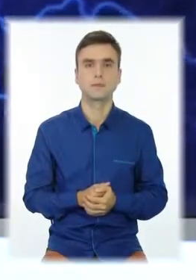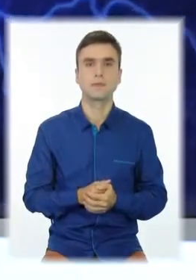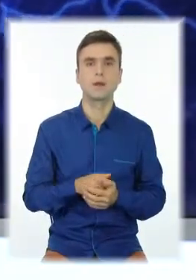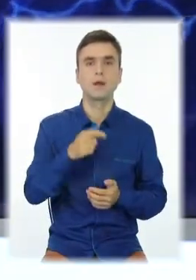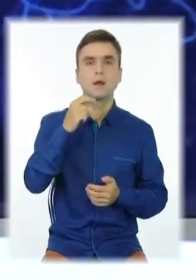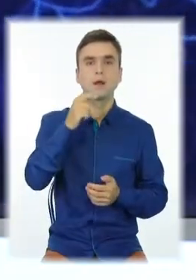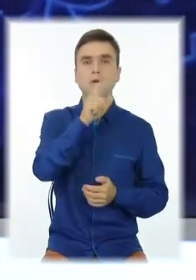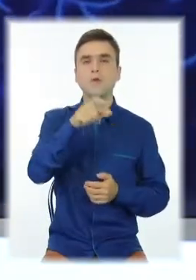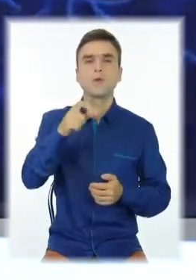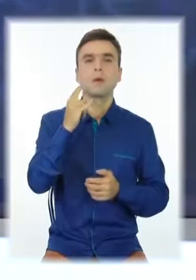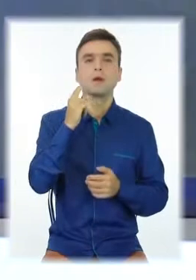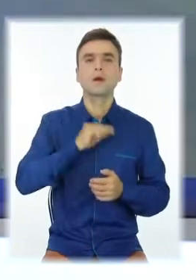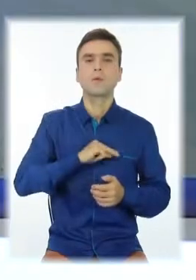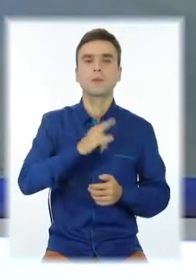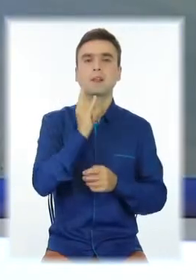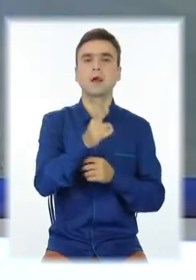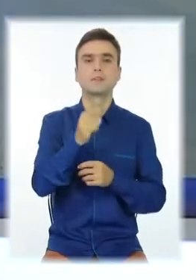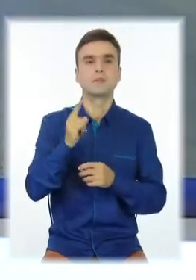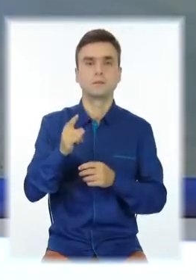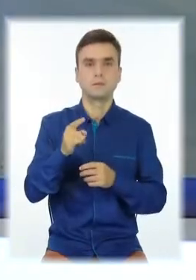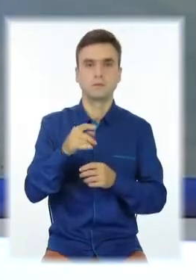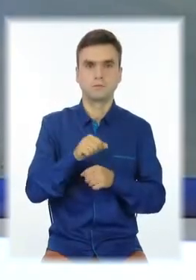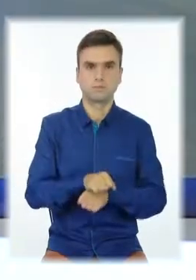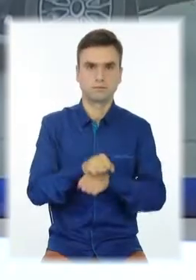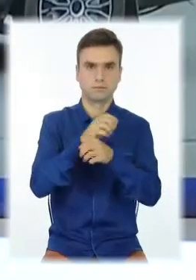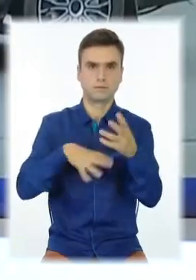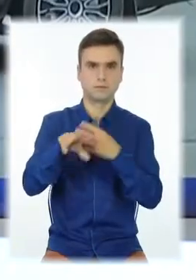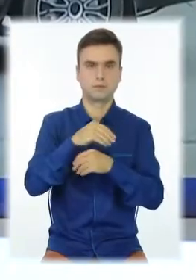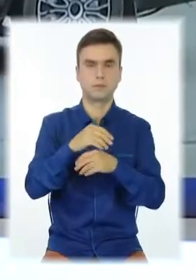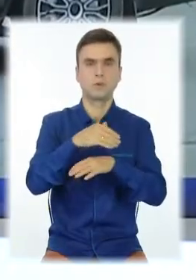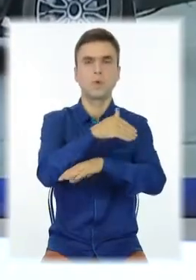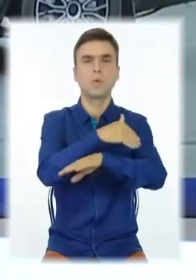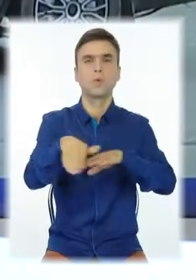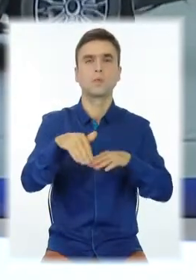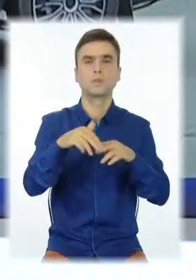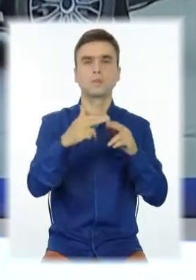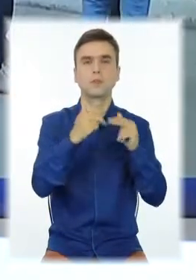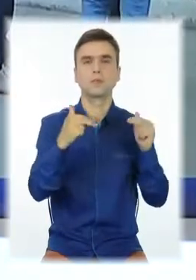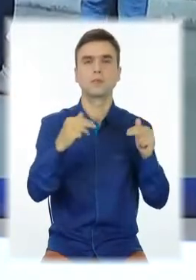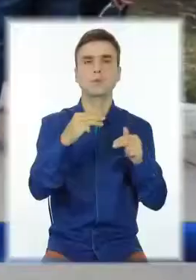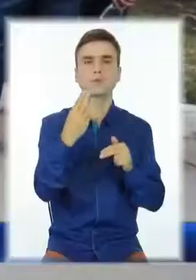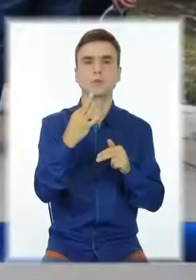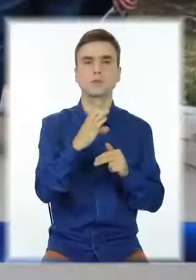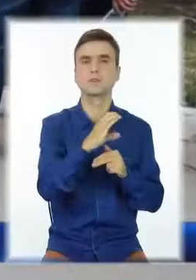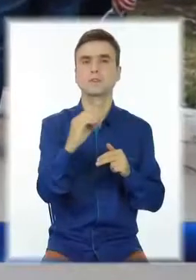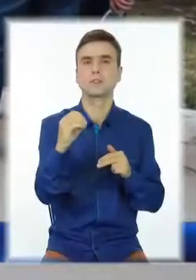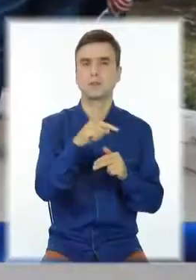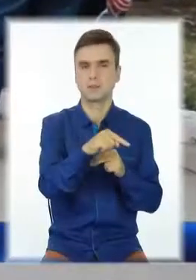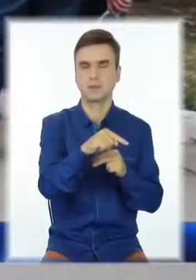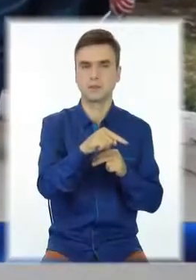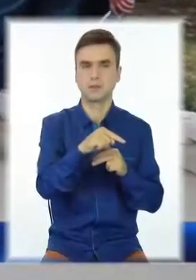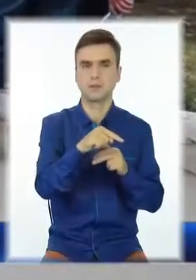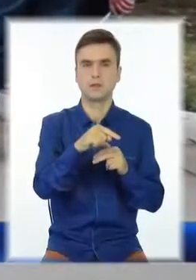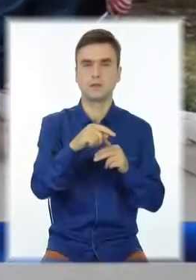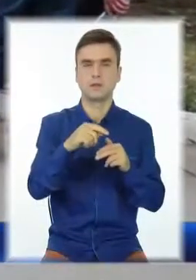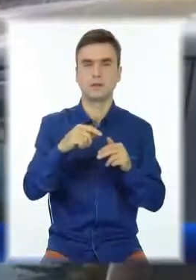Таксисти мітингують. 1 вересня на Дніпровському шосе зібралось декілька сотень автомобілістів. Причина – побиття таксиста біля